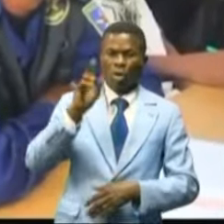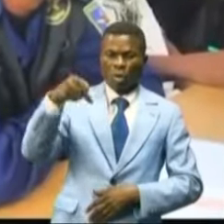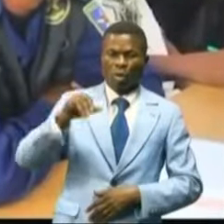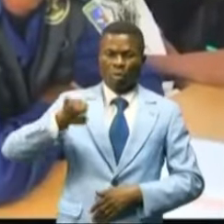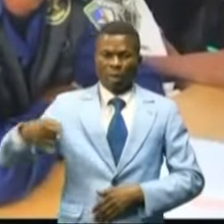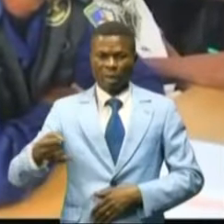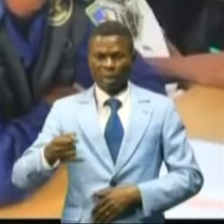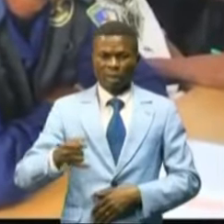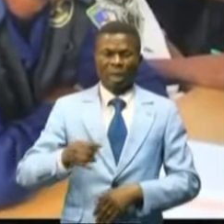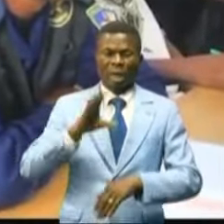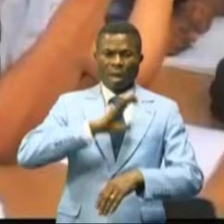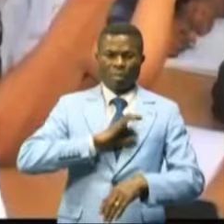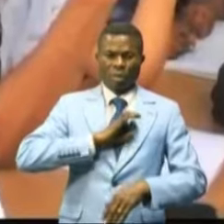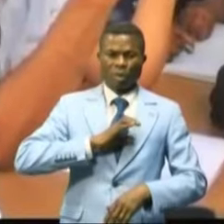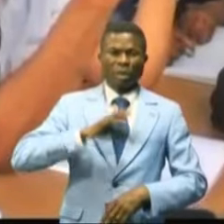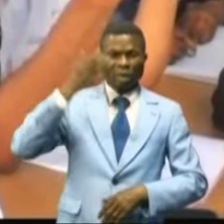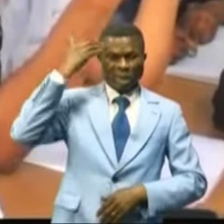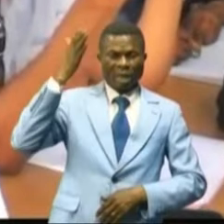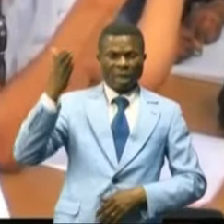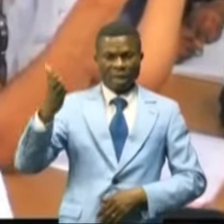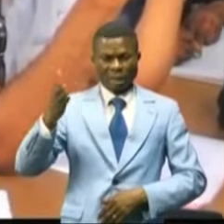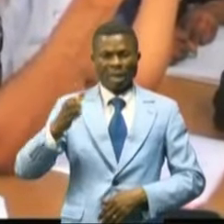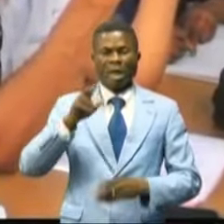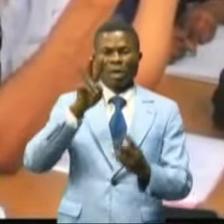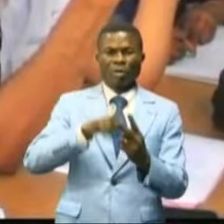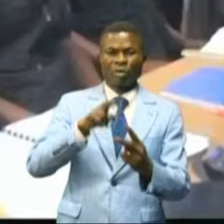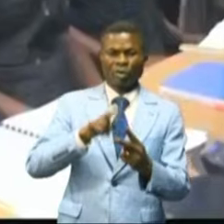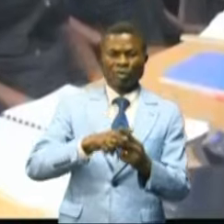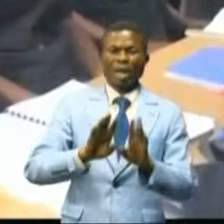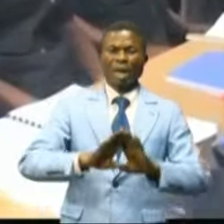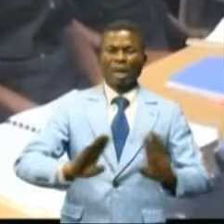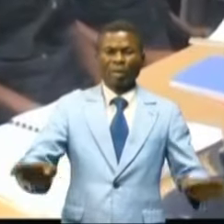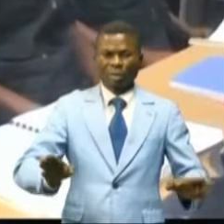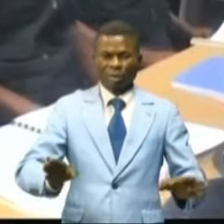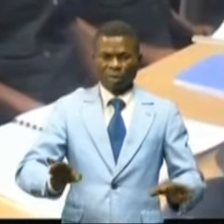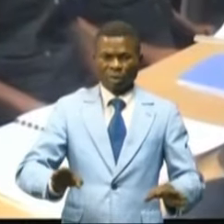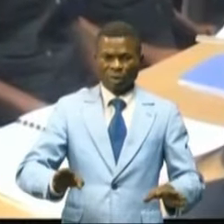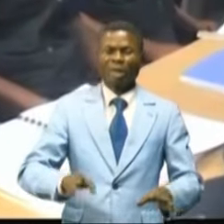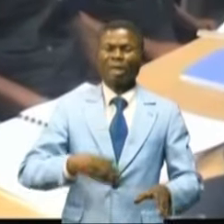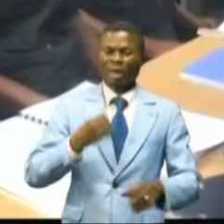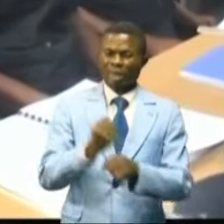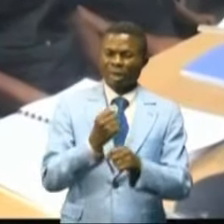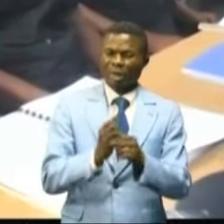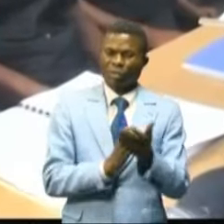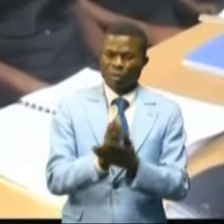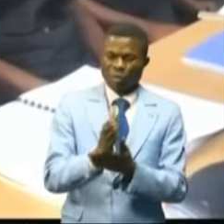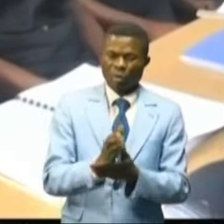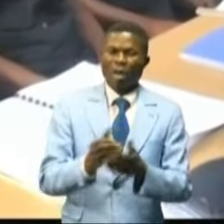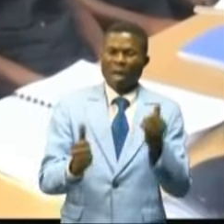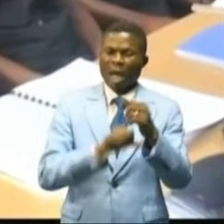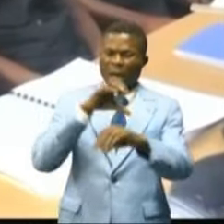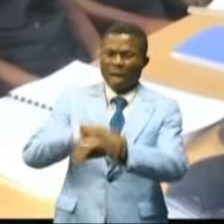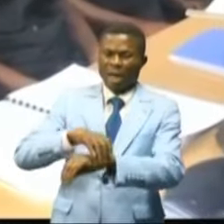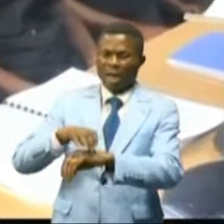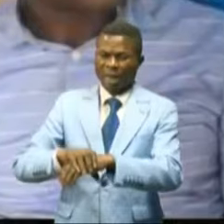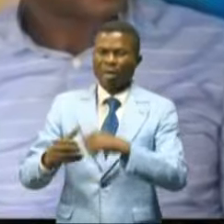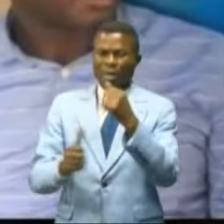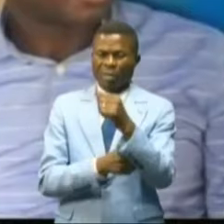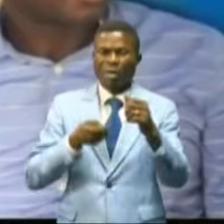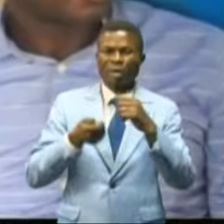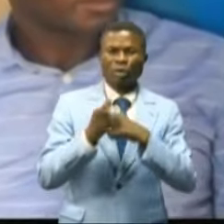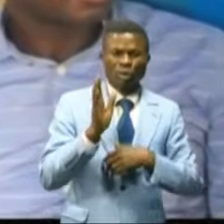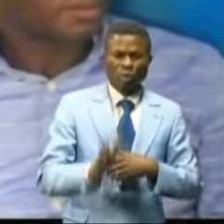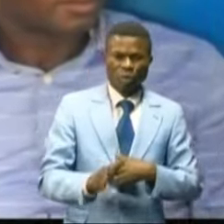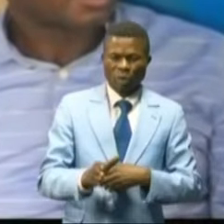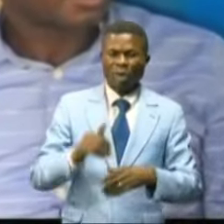police Équateur, dans le but de garantir la fiabilité de données nominatives des auteurs d'infractions insérées